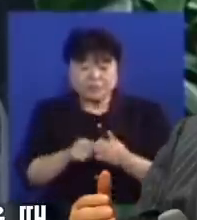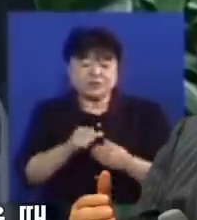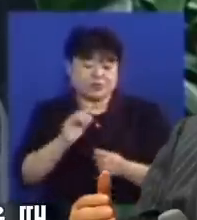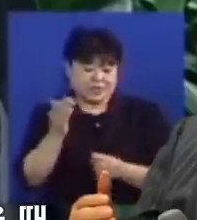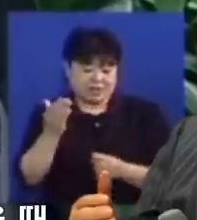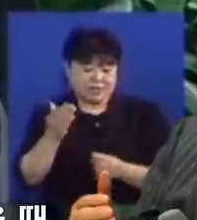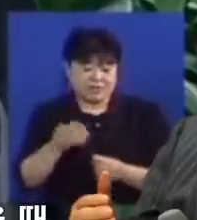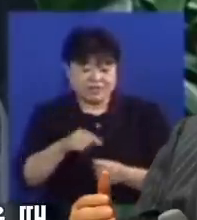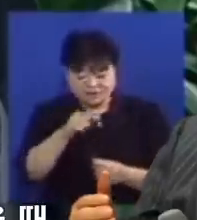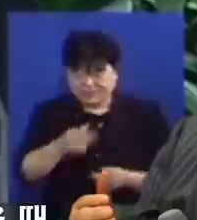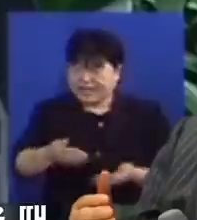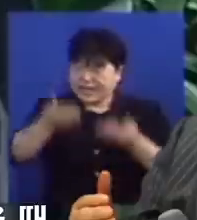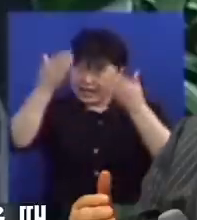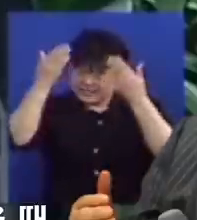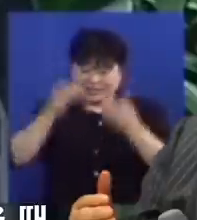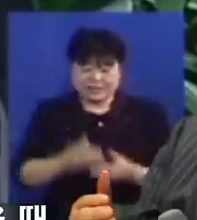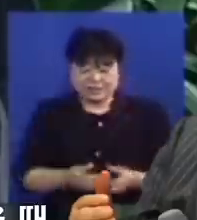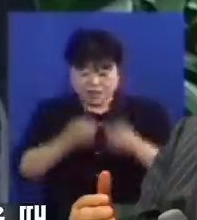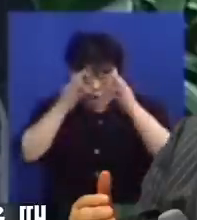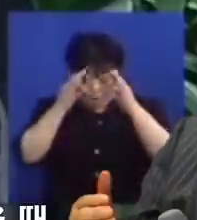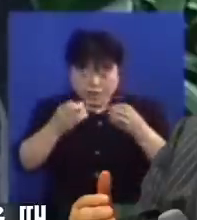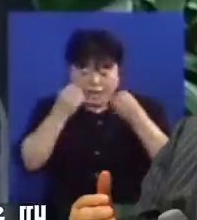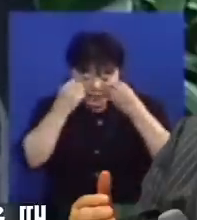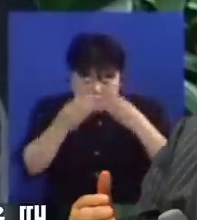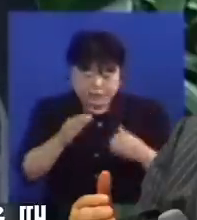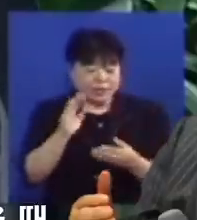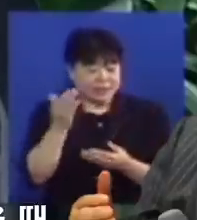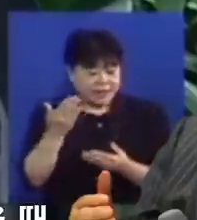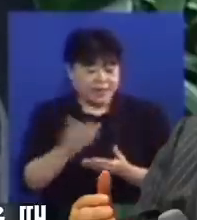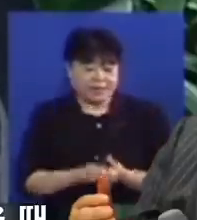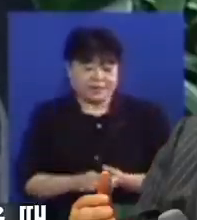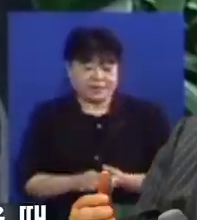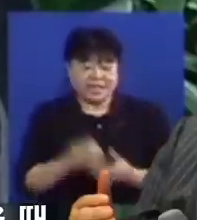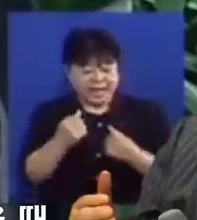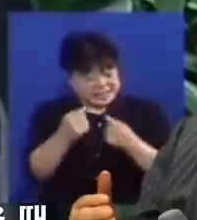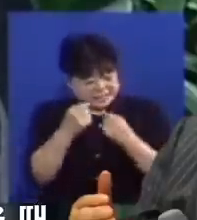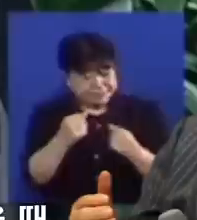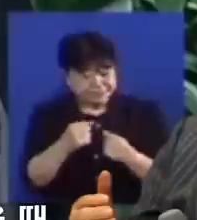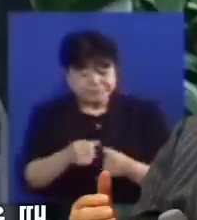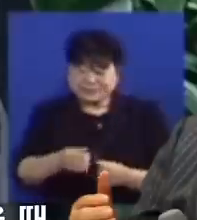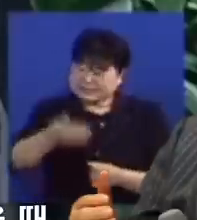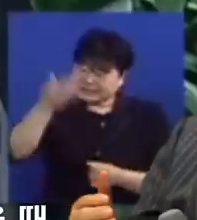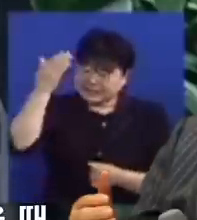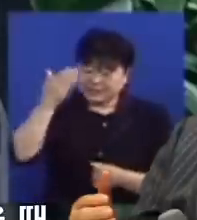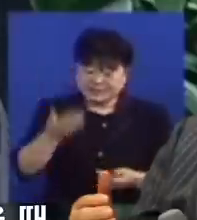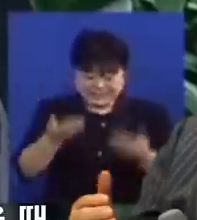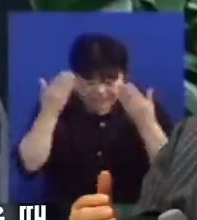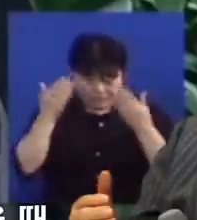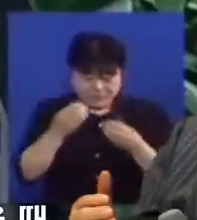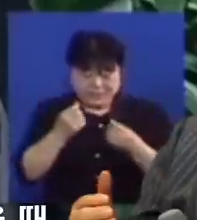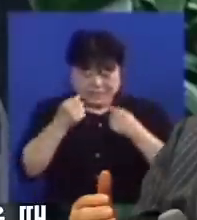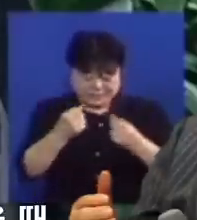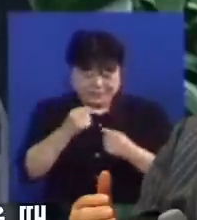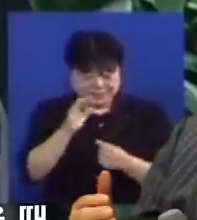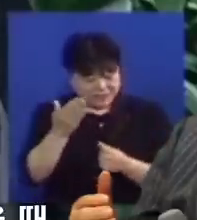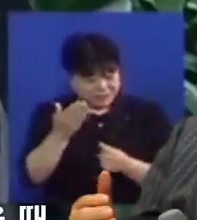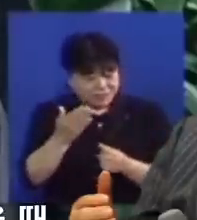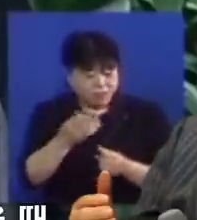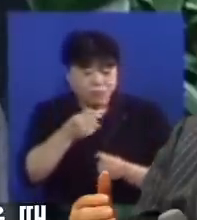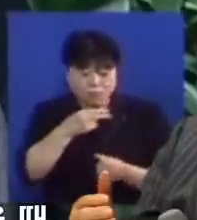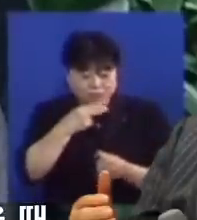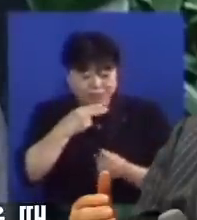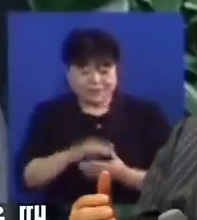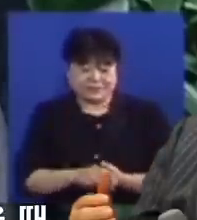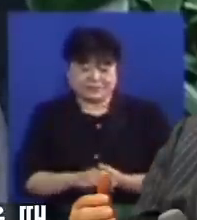피조물이라, 이전 것은 지나갔으니 보라 새 것이 되었다. 내 힘으로 이전 것을 지나가게 하고 새 것이 될 수